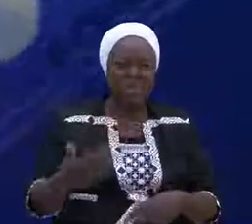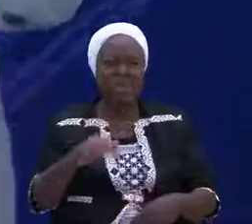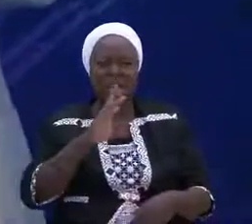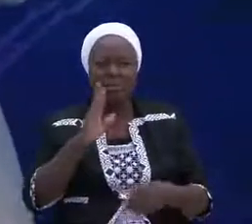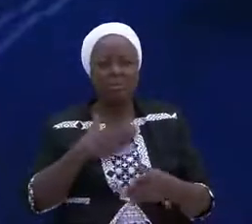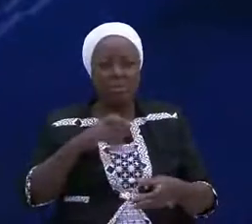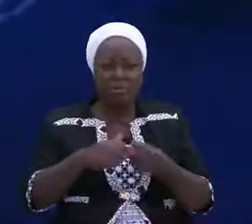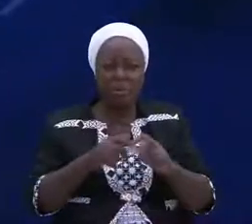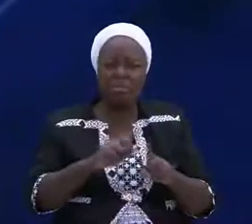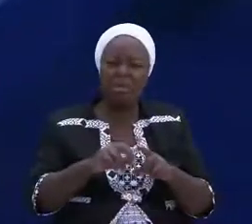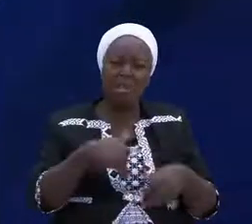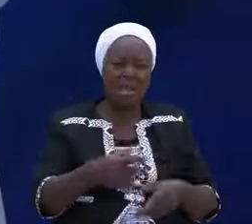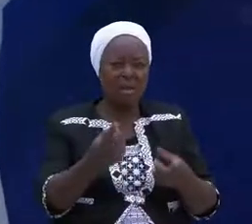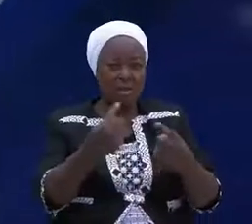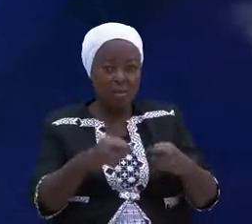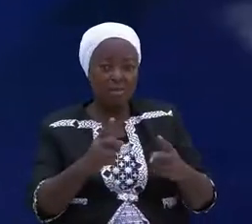dire pardonne-moi.